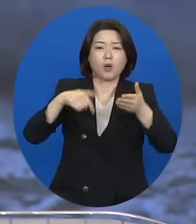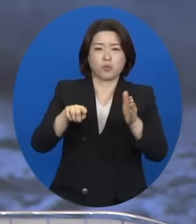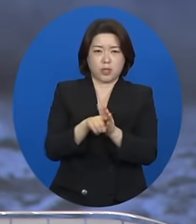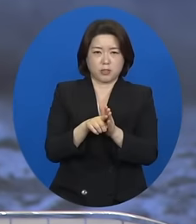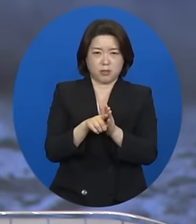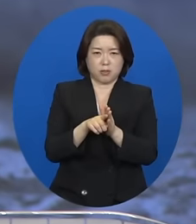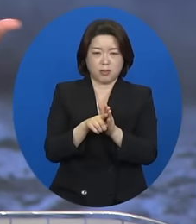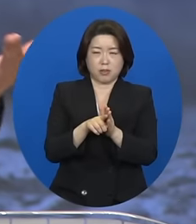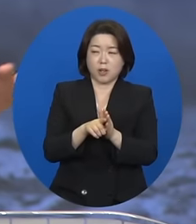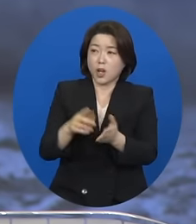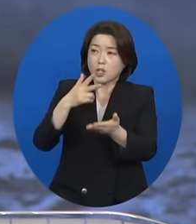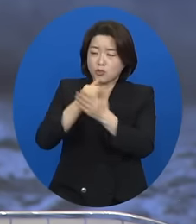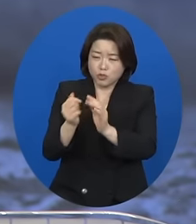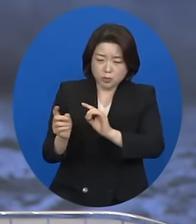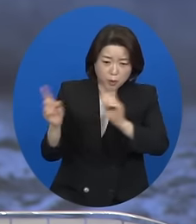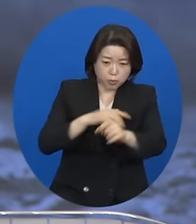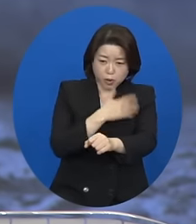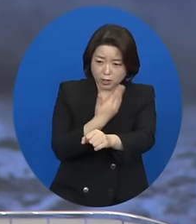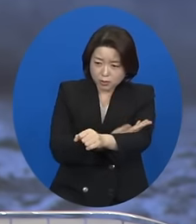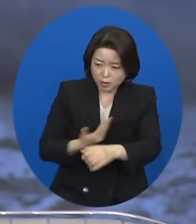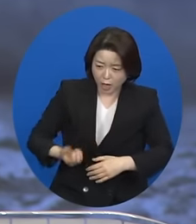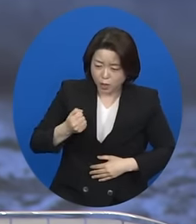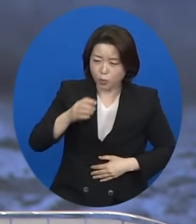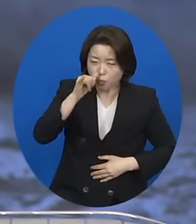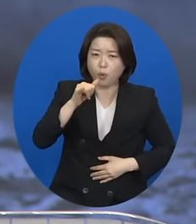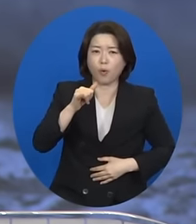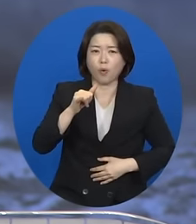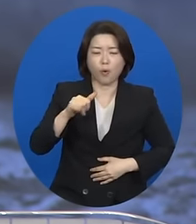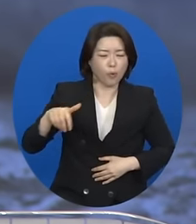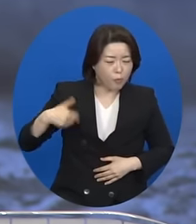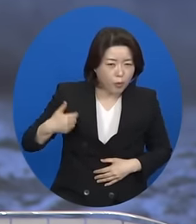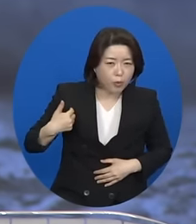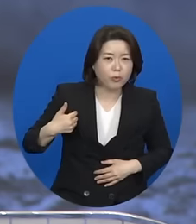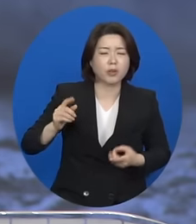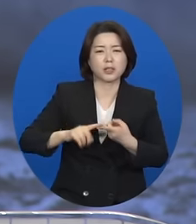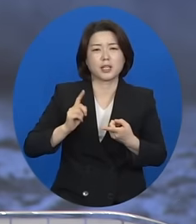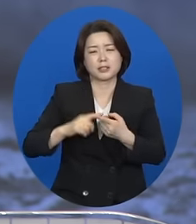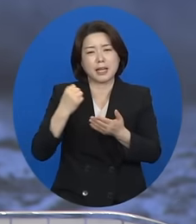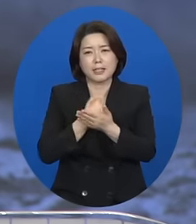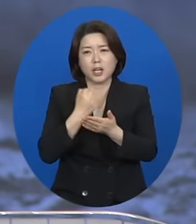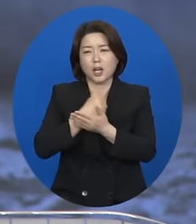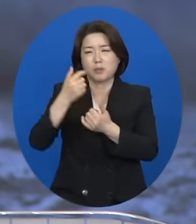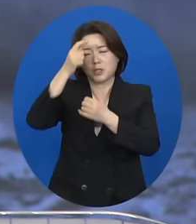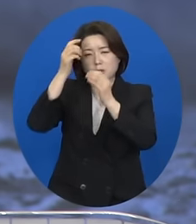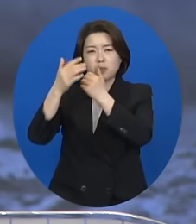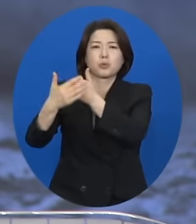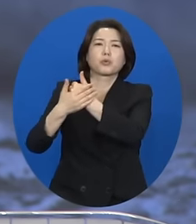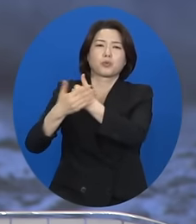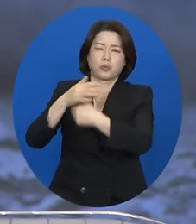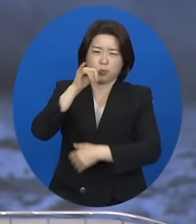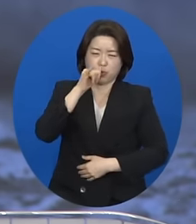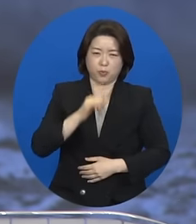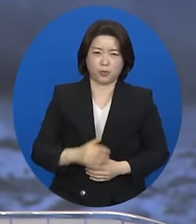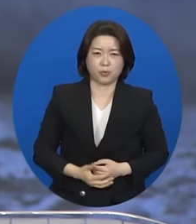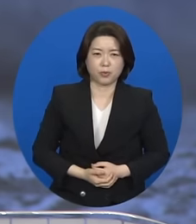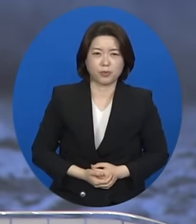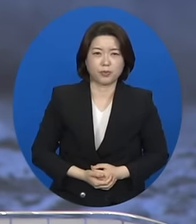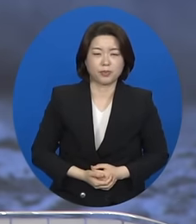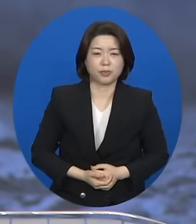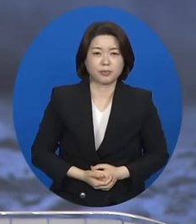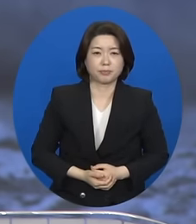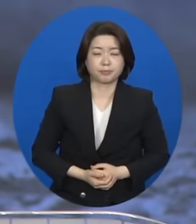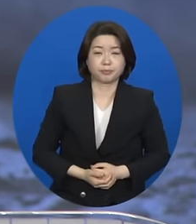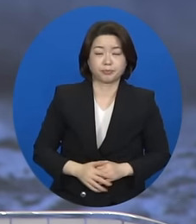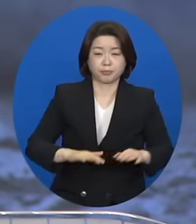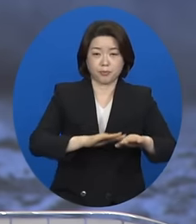있는데왜 그것을 알지 못하느냐 중부하 분이 바로 우리 주님이신 줄 분 믿으시기 축복합니다 아멘 저희